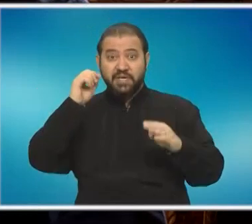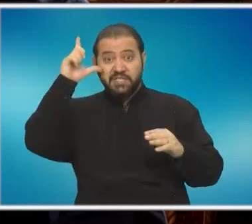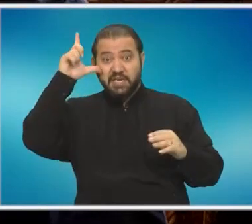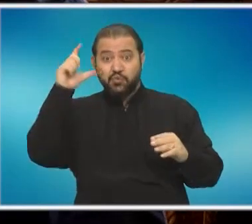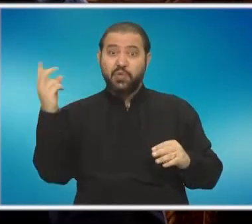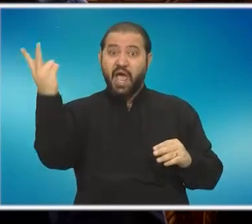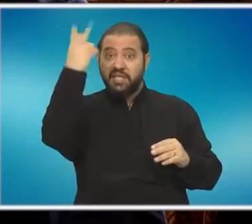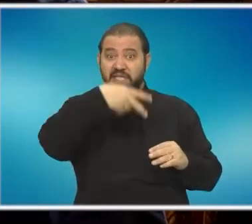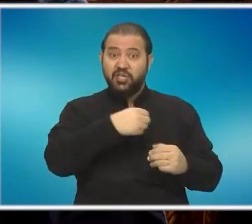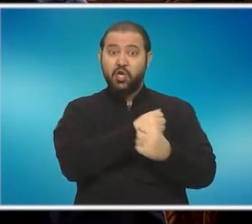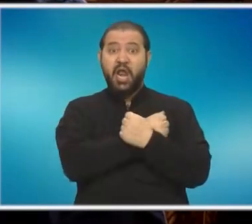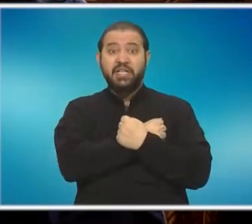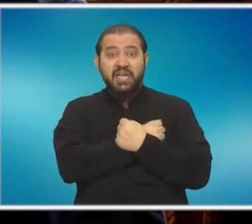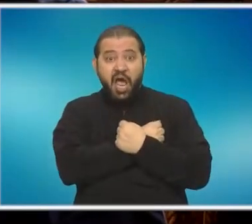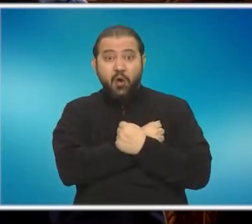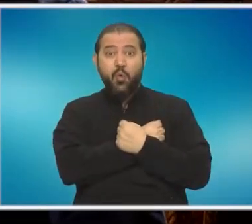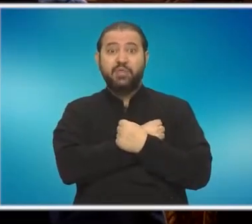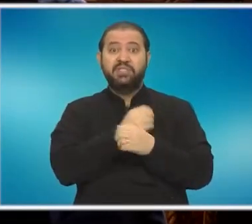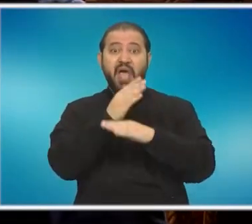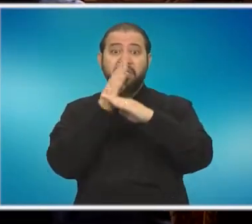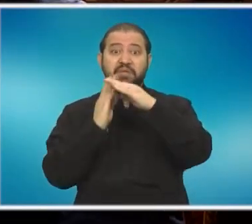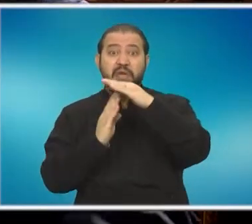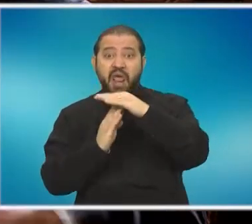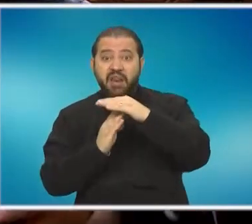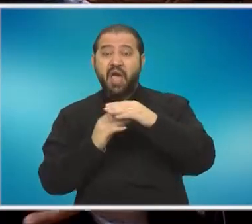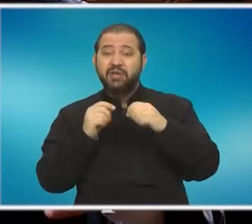Înțelepciunea, înțelegerea, dragostea,